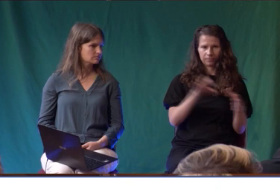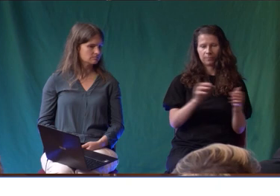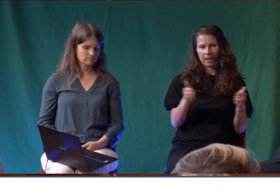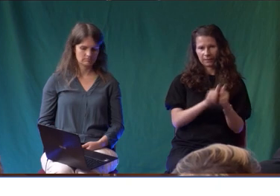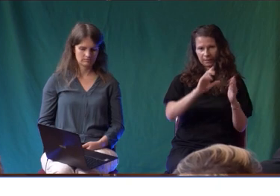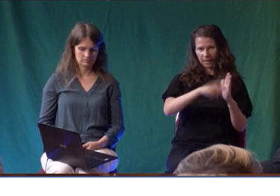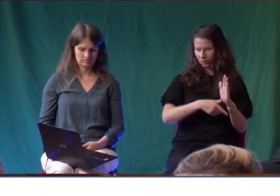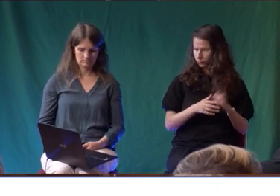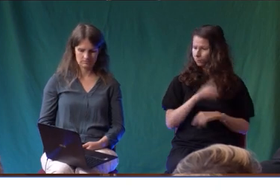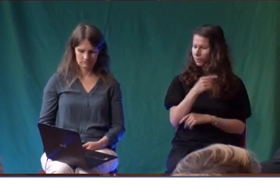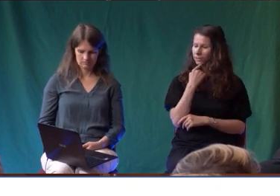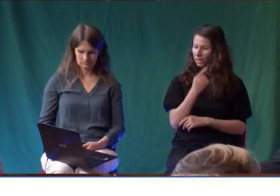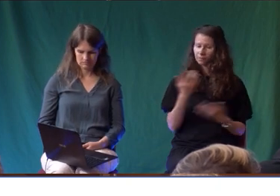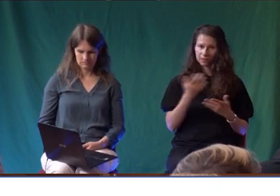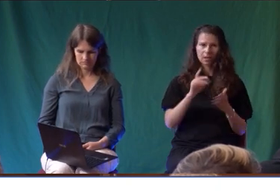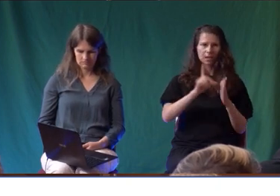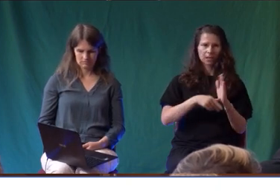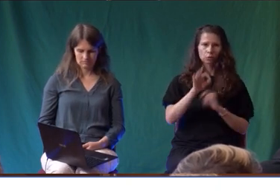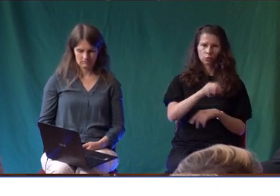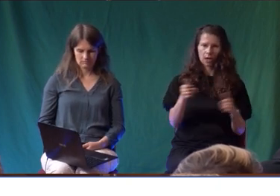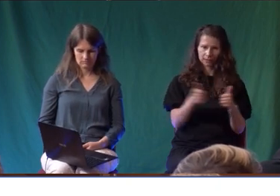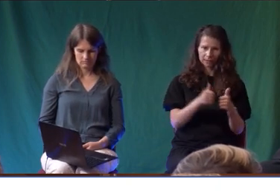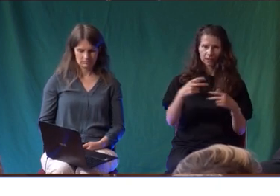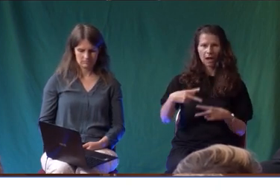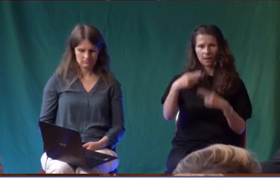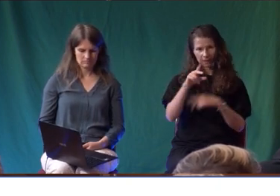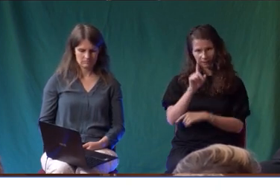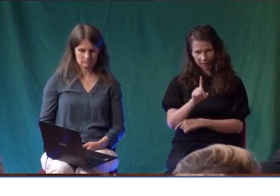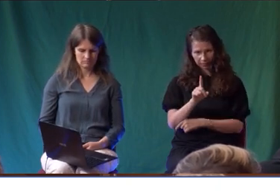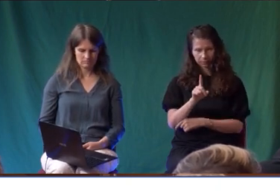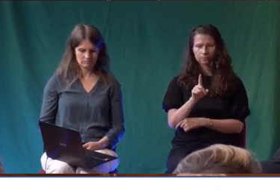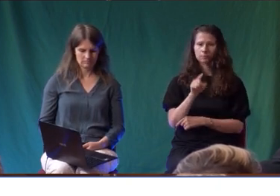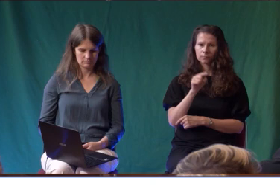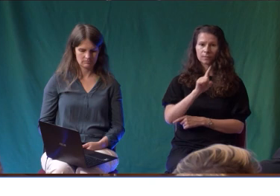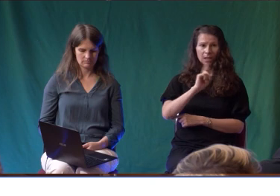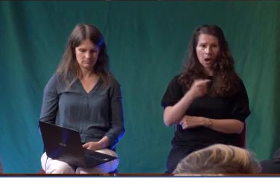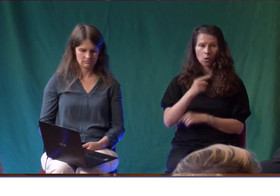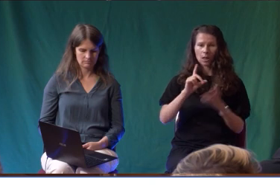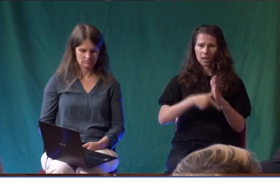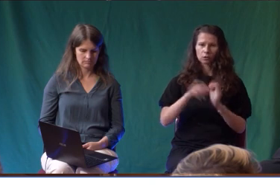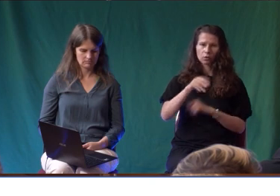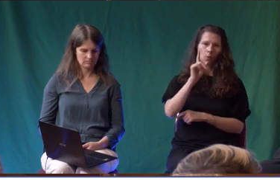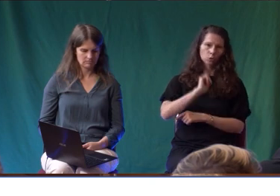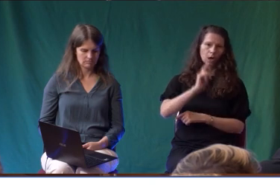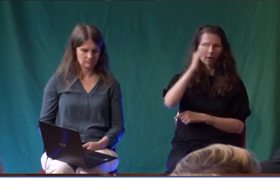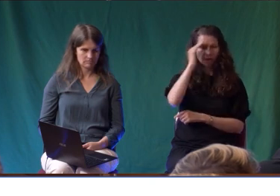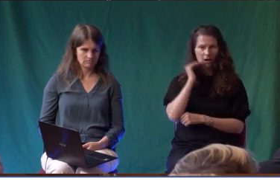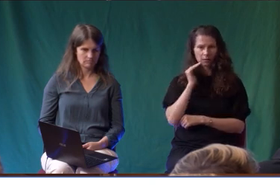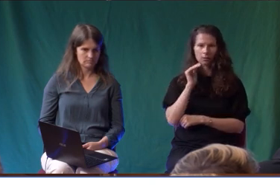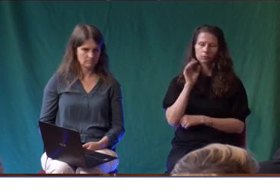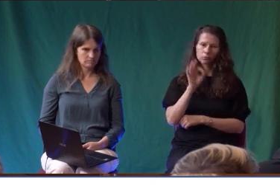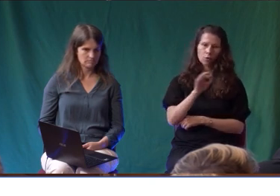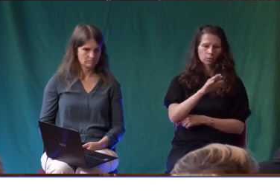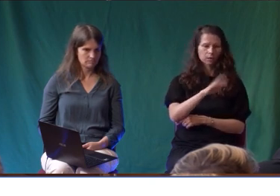nur die Leistung für Assistenz nach Absatz 1 umfassen auch Leistung an Mütter und Federn mit Behinderung bei der Versorgung